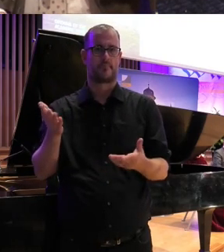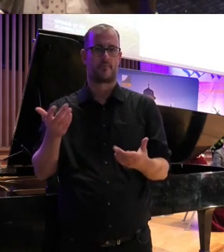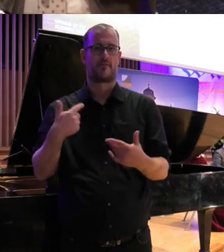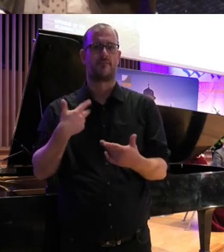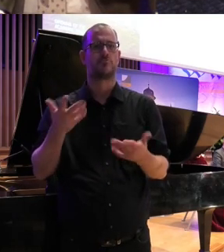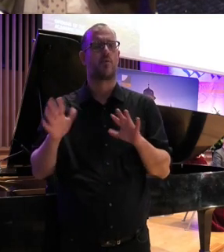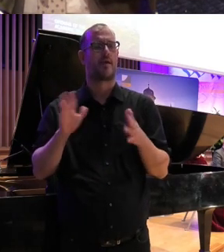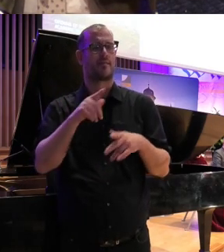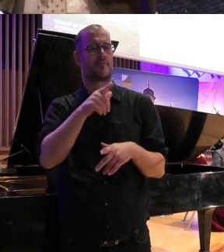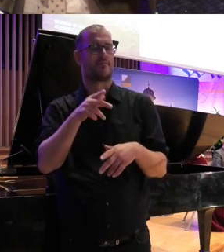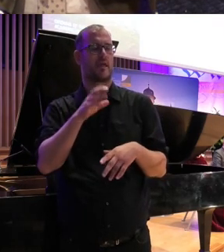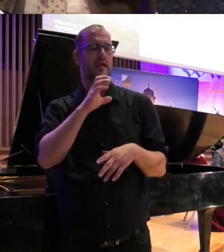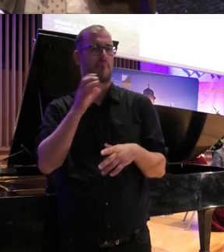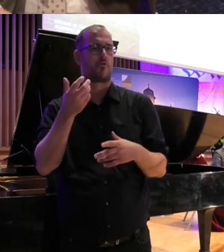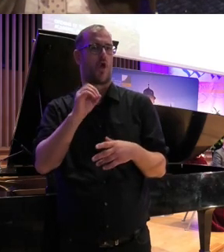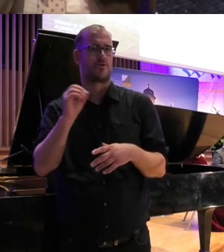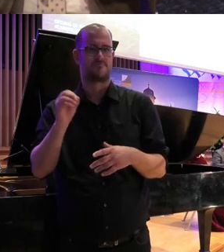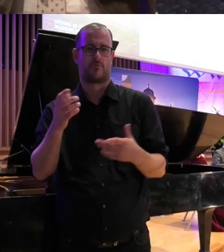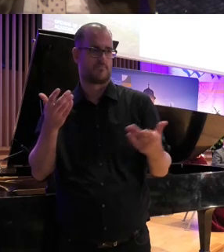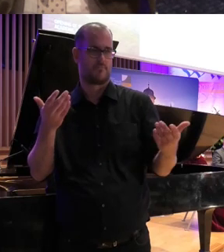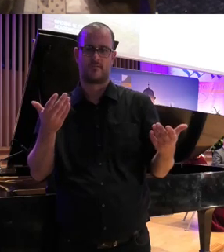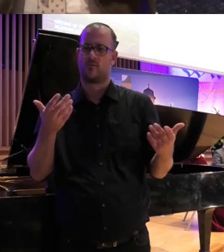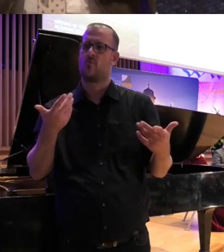Cambridge oder Oxford existieren könnten. Und wir würden